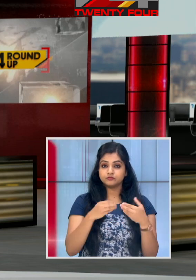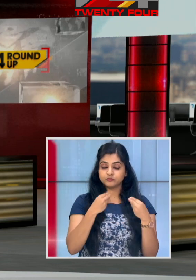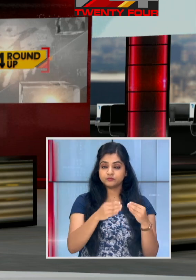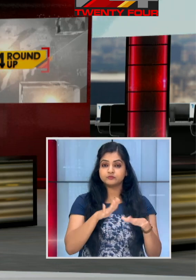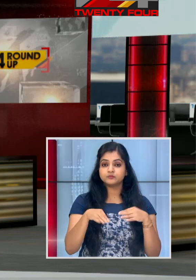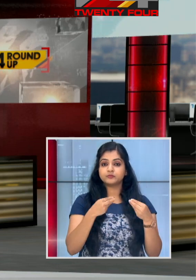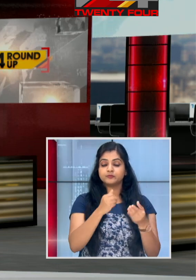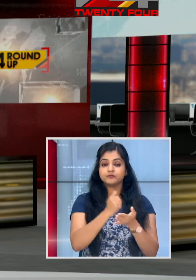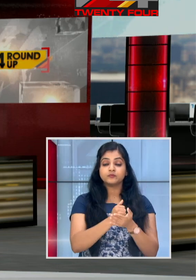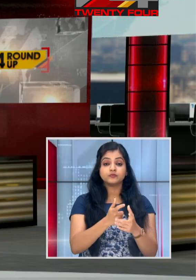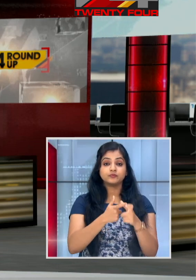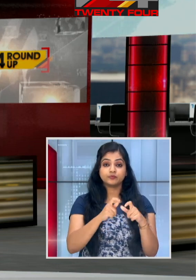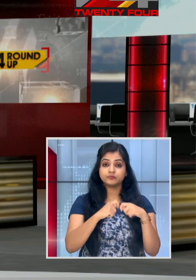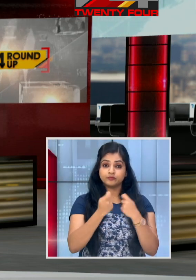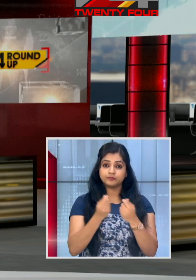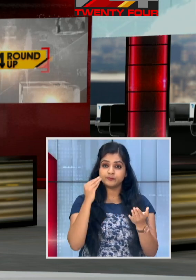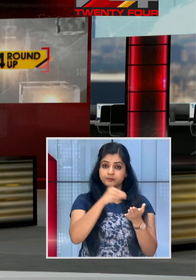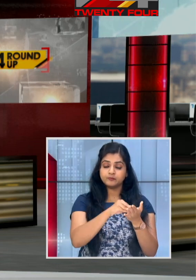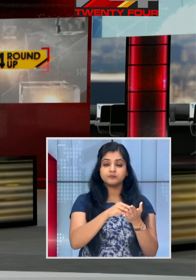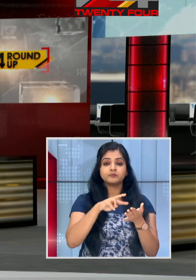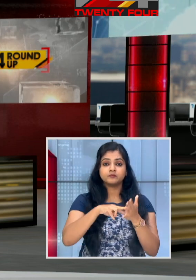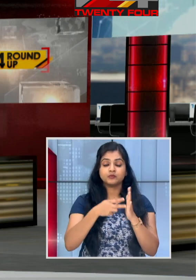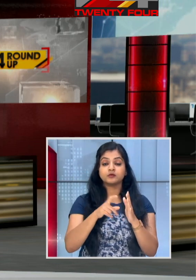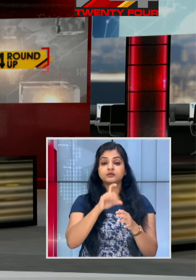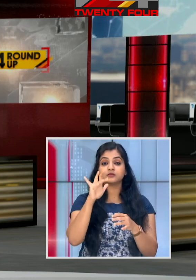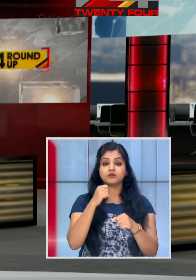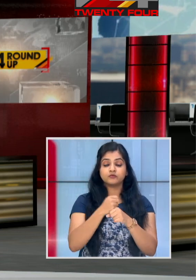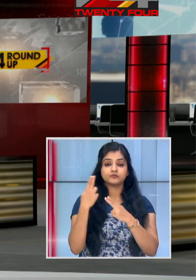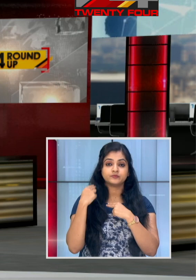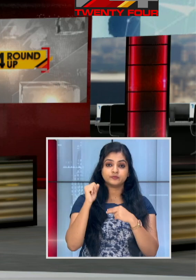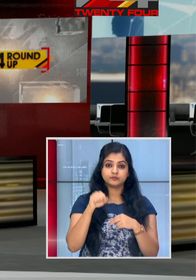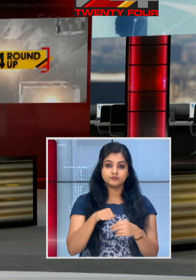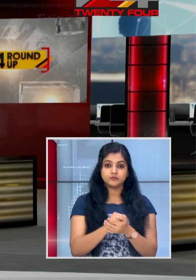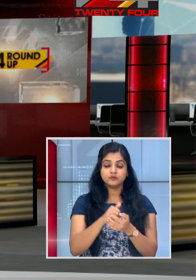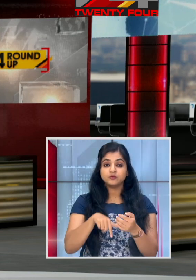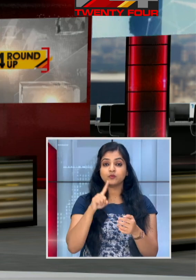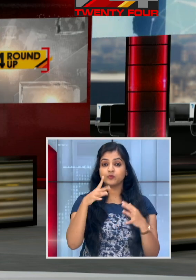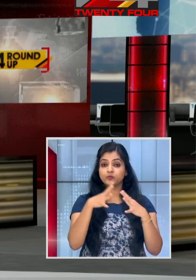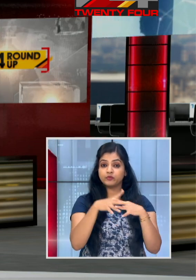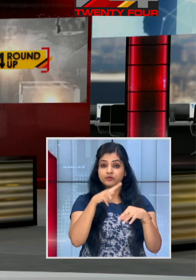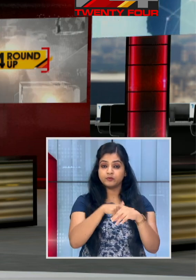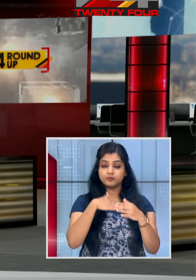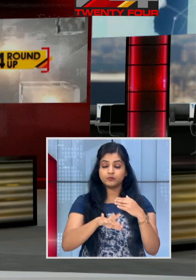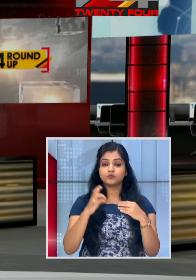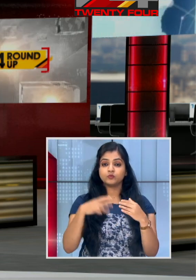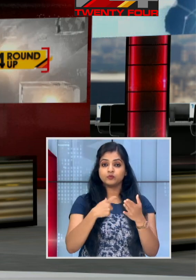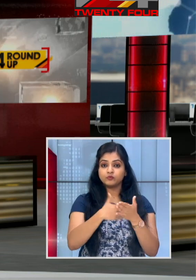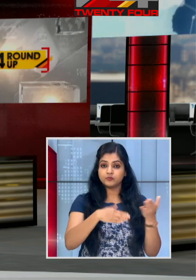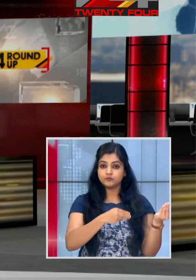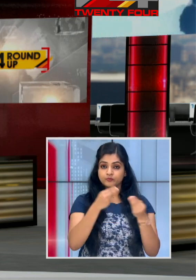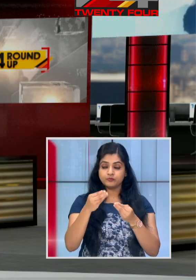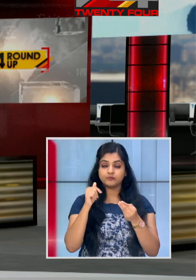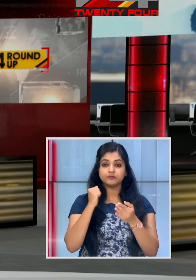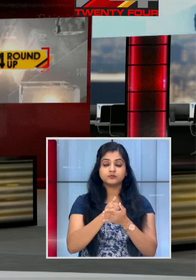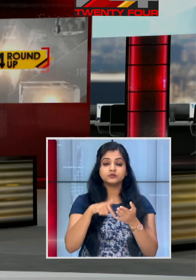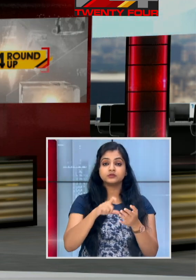ആവശ്യമെങ്കിൽ സൈന്യത്തിന്റെയും അർദ്ധസൈന്യത്തിന്റെയും പുനർവിന്യാസമടക്കം കേന്ദ്രം നിർവഹിക്കണം. ഒരാഴ്ചയ്ക്കുള്ളിൽ വീണ്ടും പുതിയ തൽസ്ഥിതി റിപ്പോർട്ട് സമർപ്പിക്കണമെന്ന് കേന്ദ്ര